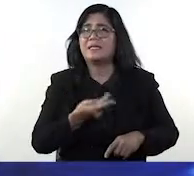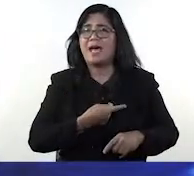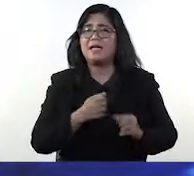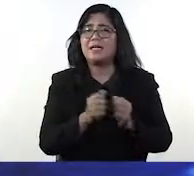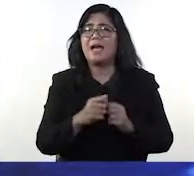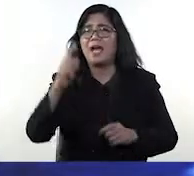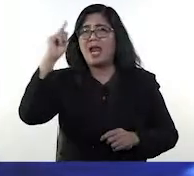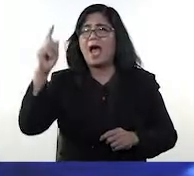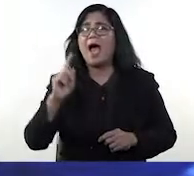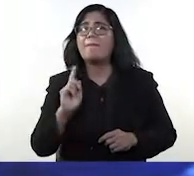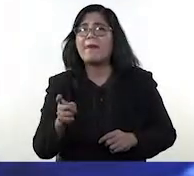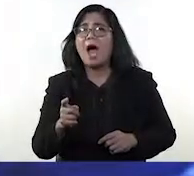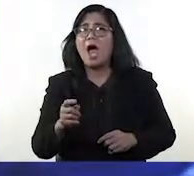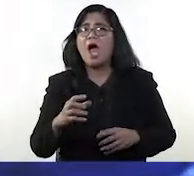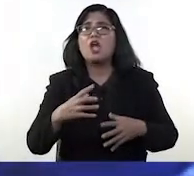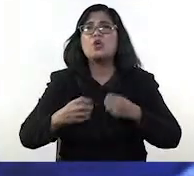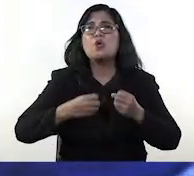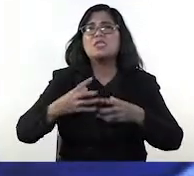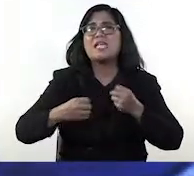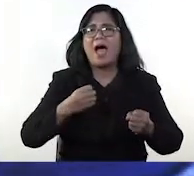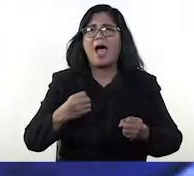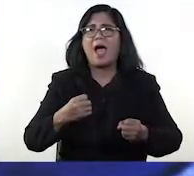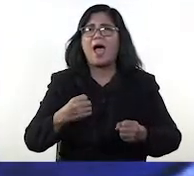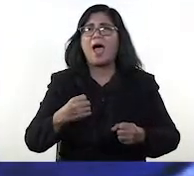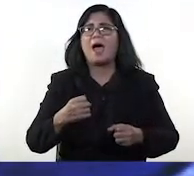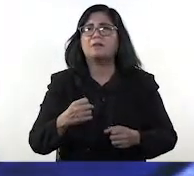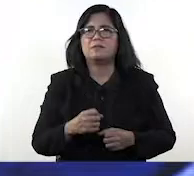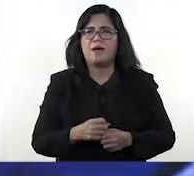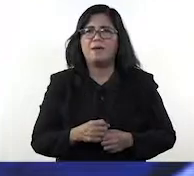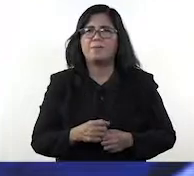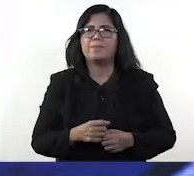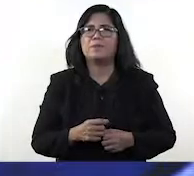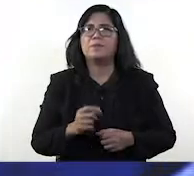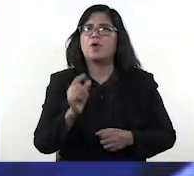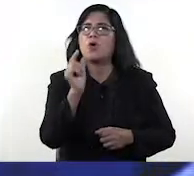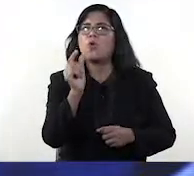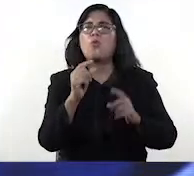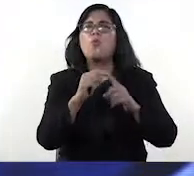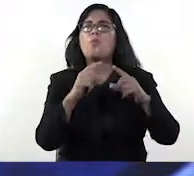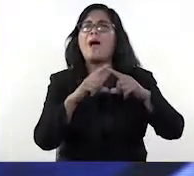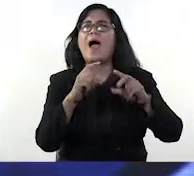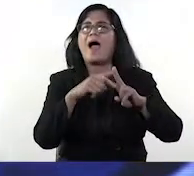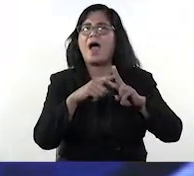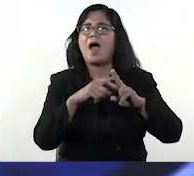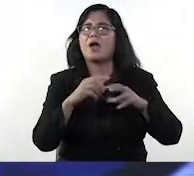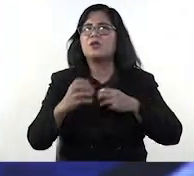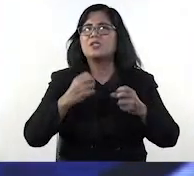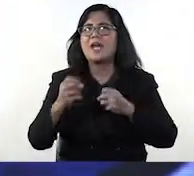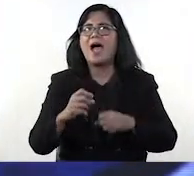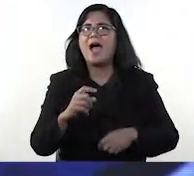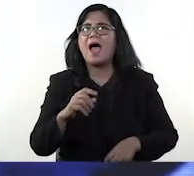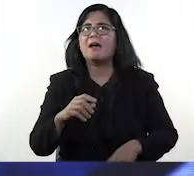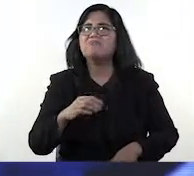Hai Anggita bilang Hai Puma dosa ialah maut Fauzi terbilang semua manusia telah berdosa dan